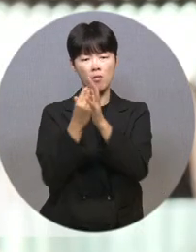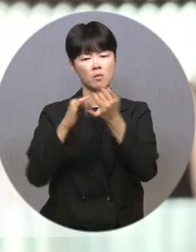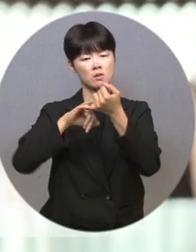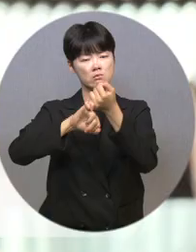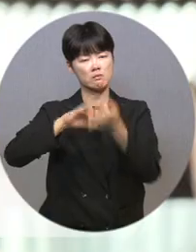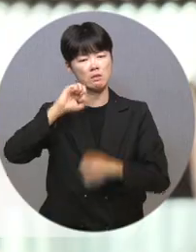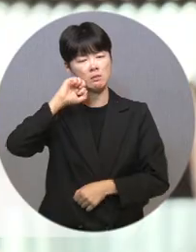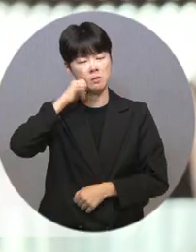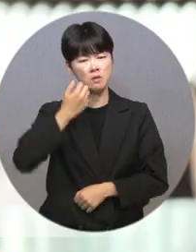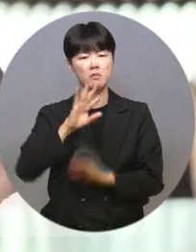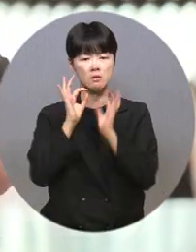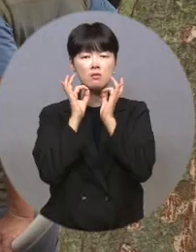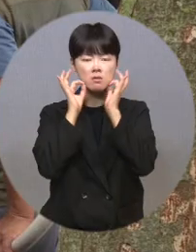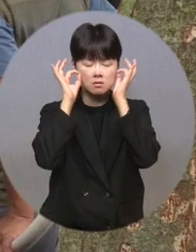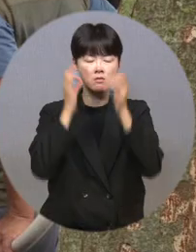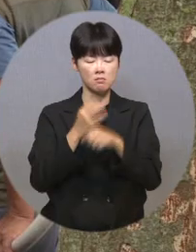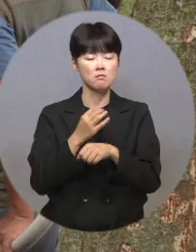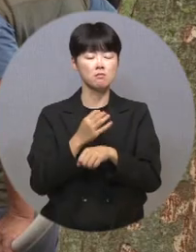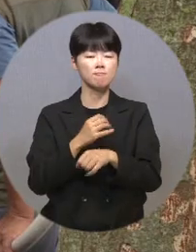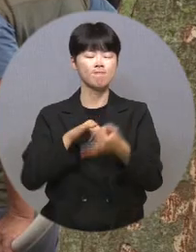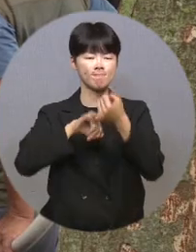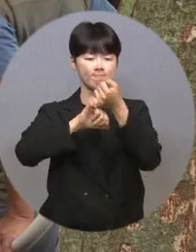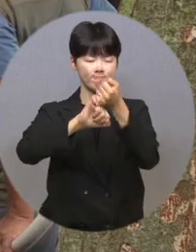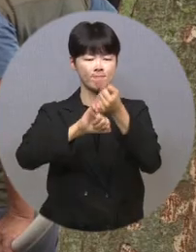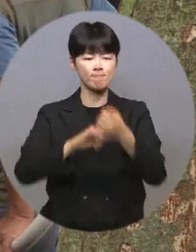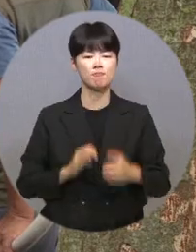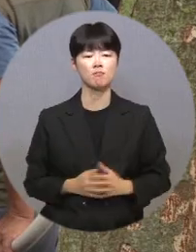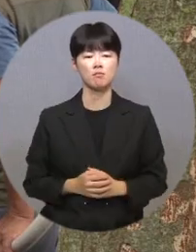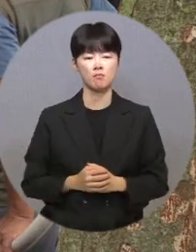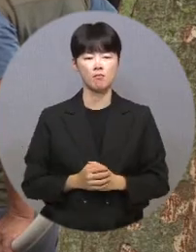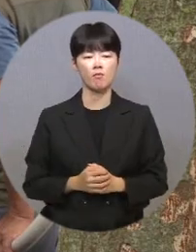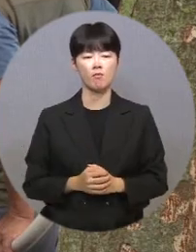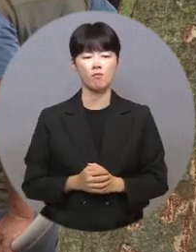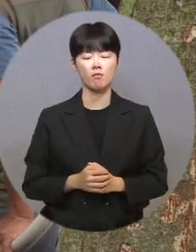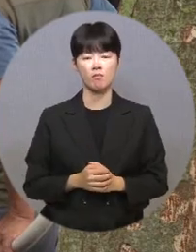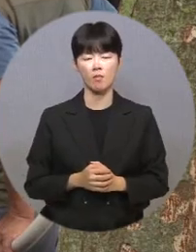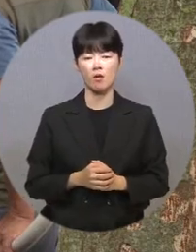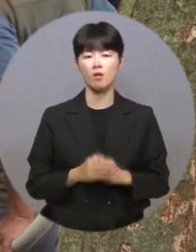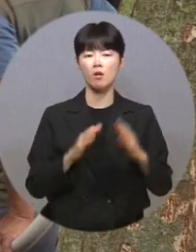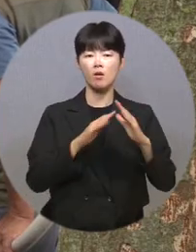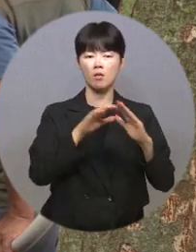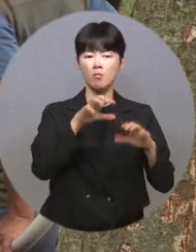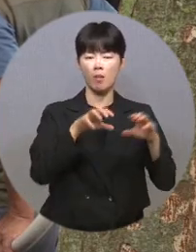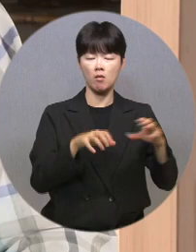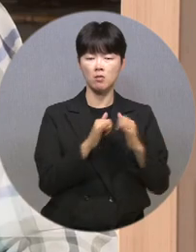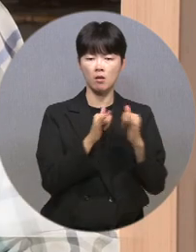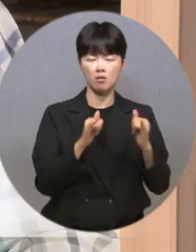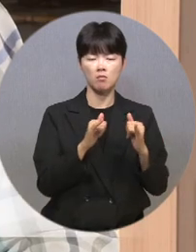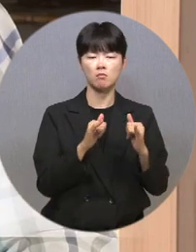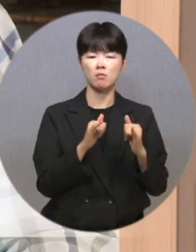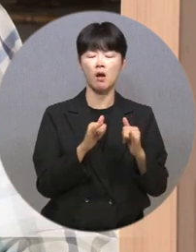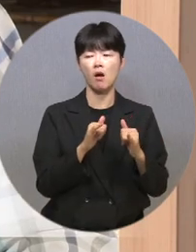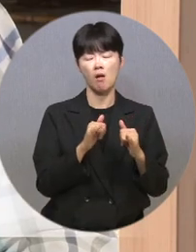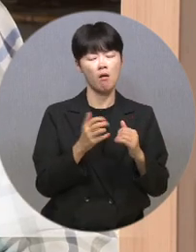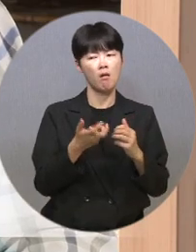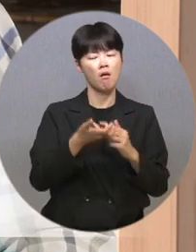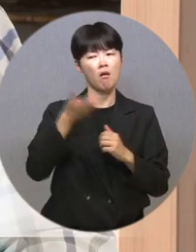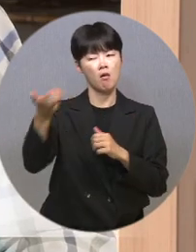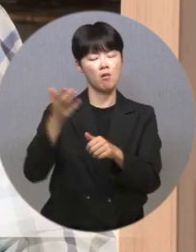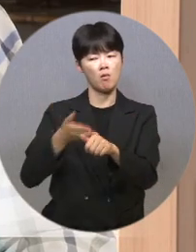드립니다. 그렇지만 저희들이 최선을 다해서 마을 주민들은 사격장 이전을 강력하게 요구하고 있습니다. 어떻게 요구를